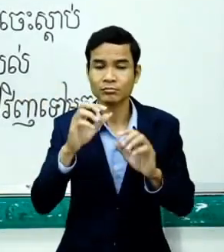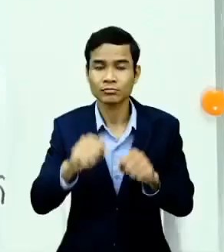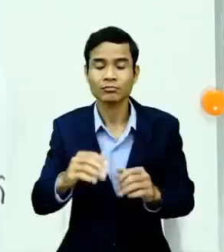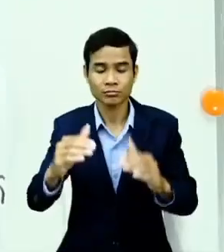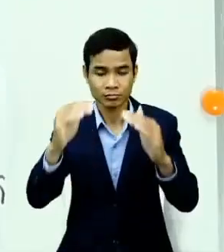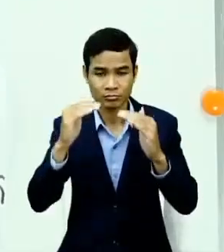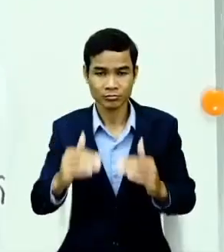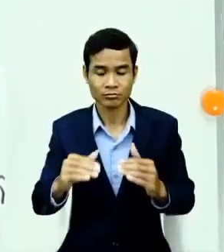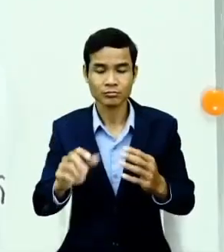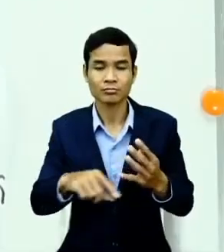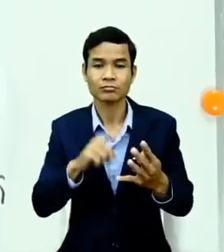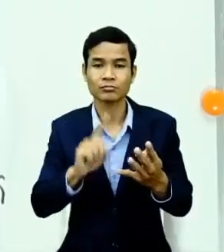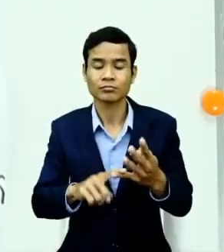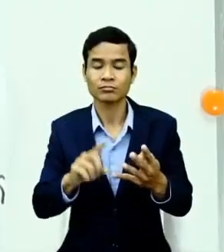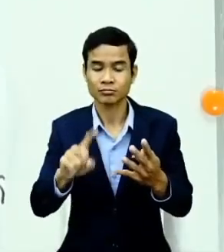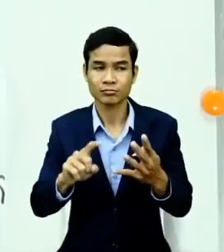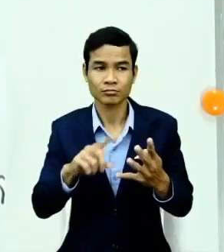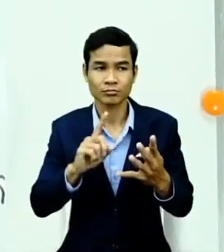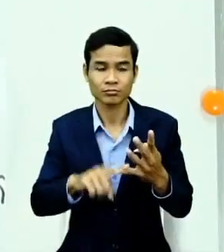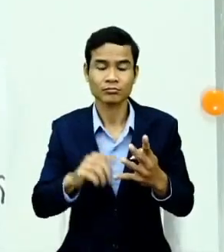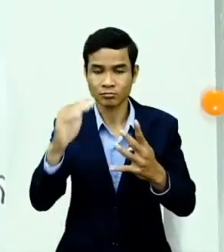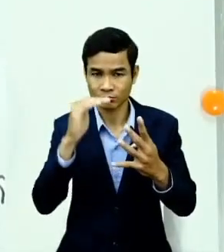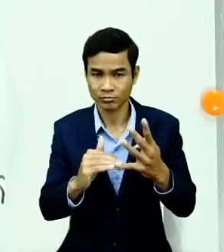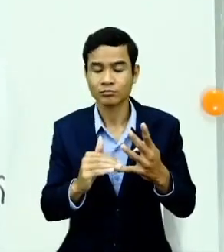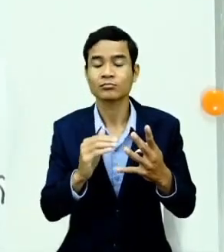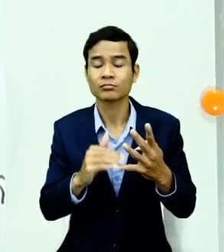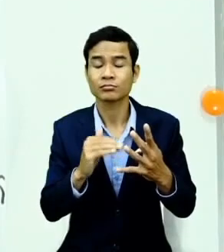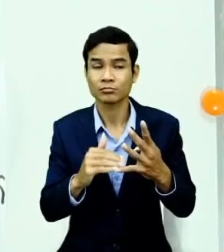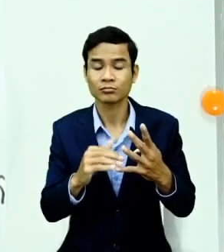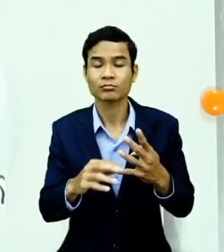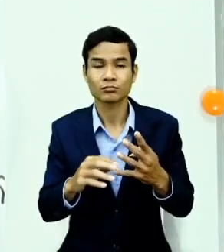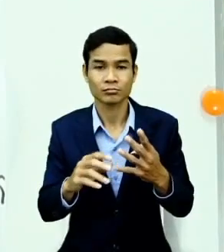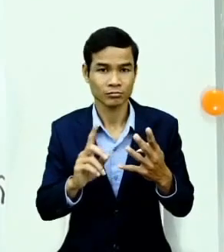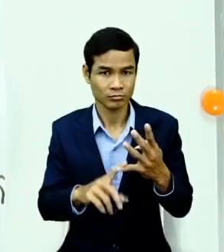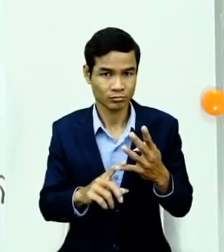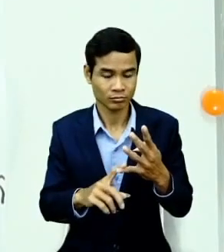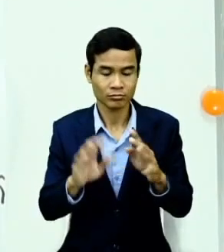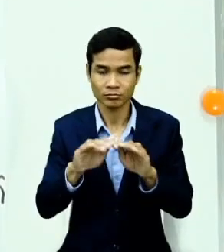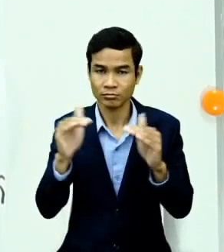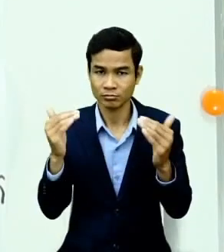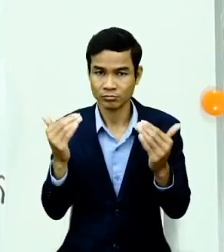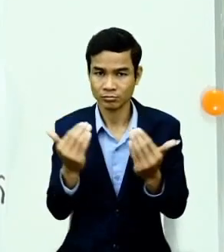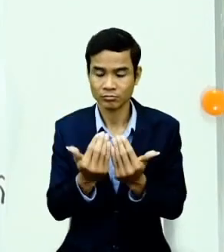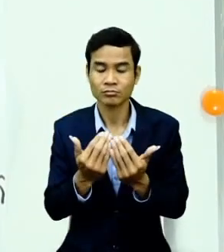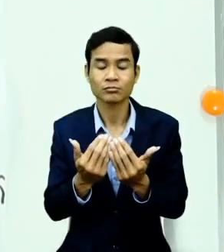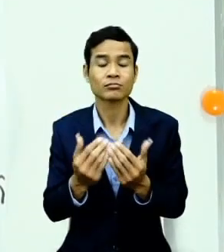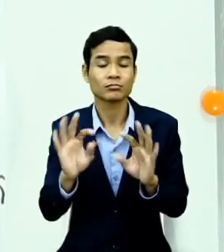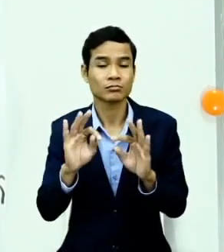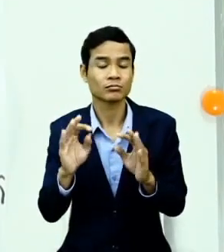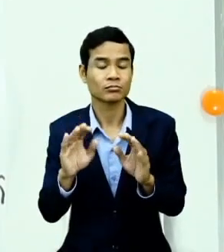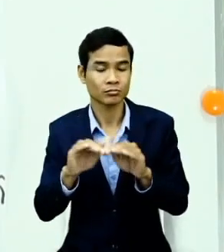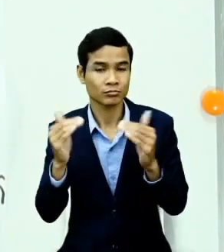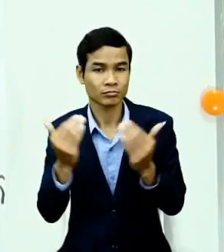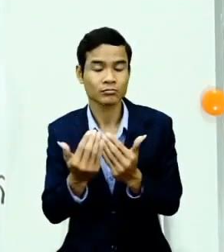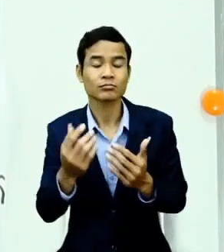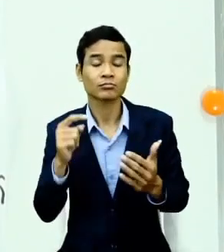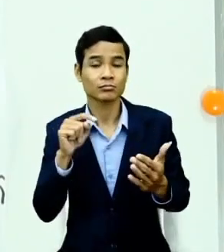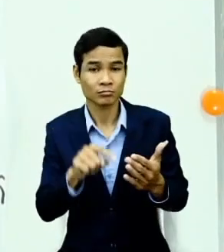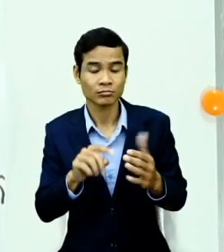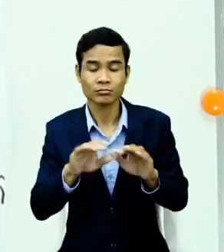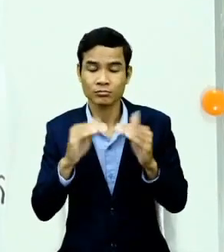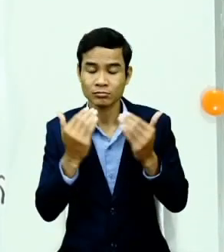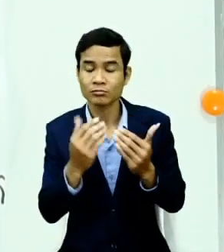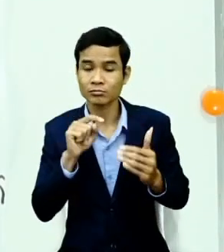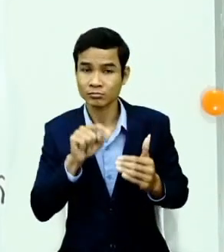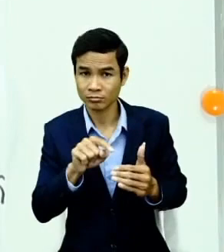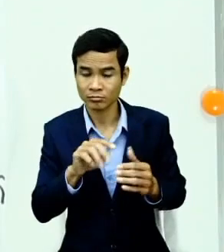ăn chậm lại thì buồn mùi tiết buồn sợ mát chật nè cha sau mà chắc nấy chia mình